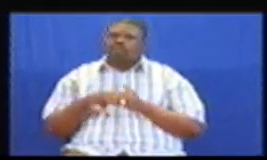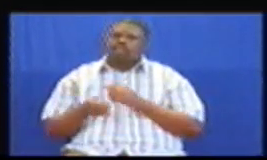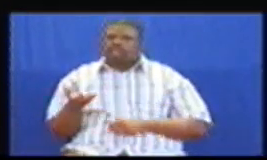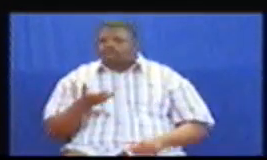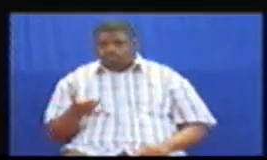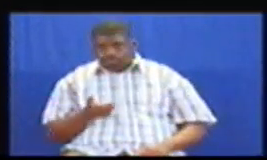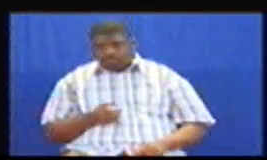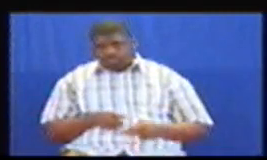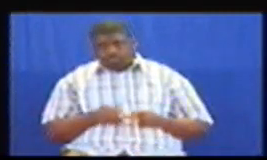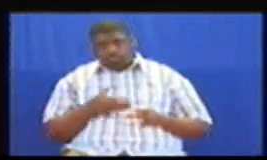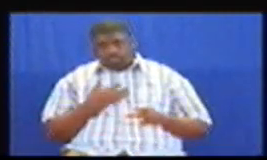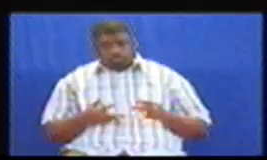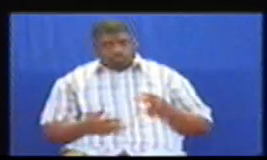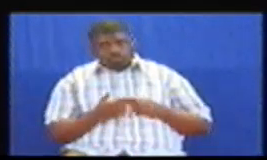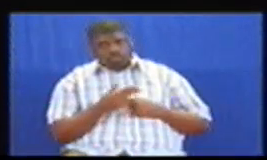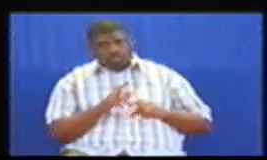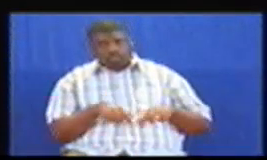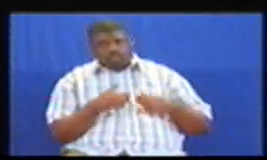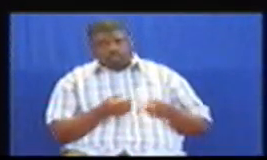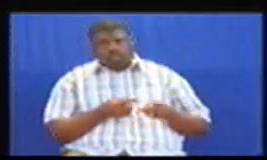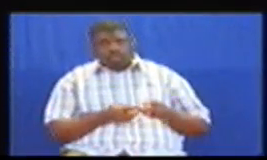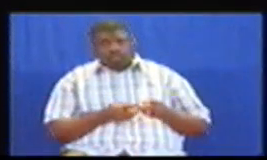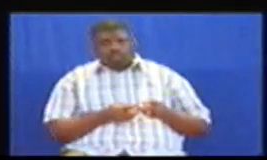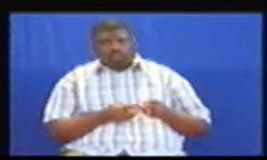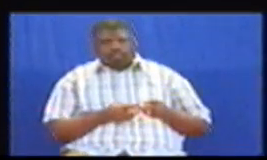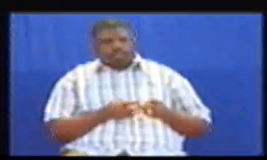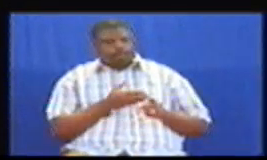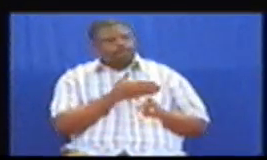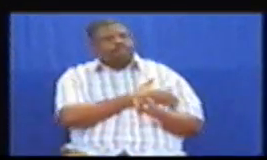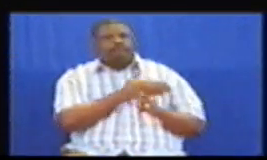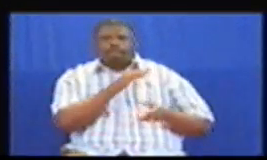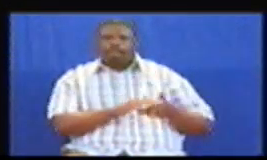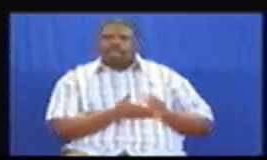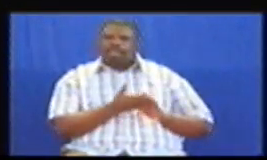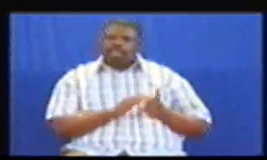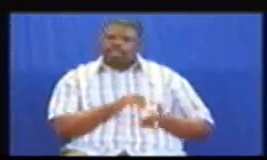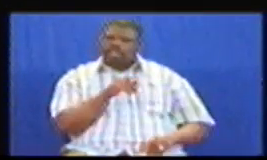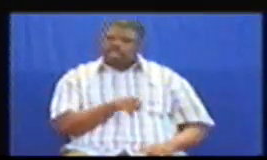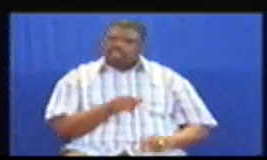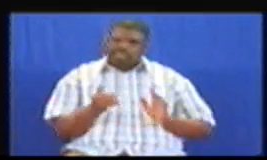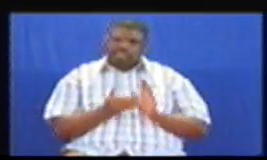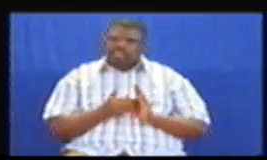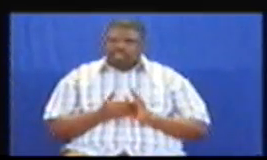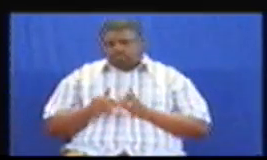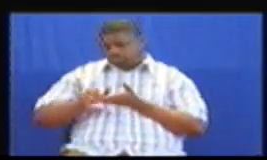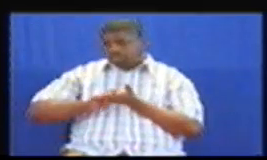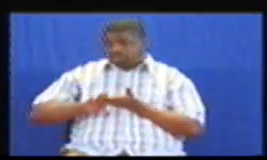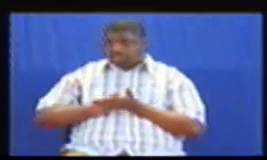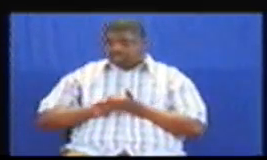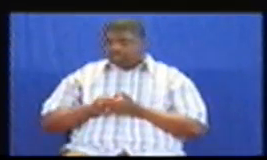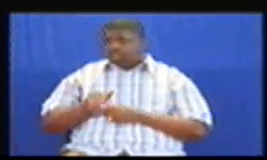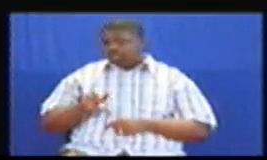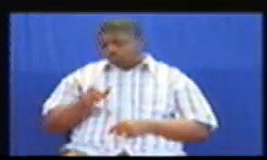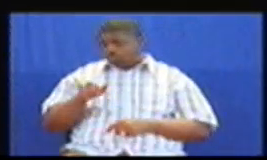tunataka tukabiliane nalo, lakini pia na pre-bargaining, sheria ambayo kwa kweli kimsingi ni wabunge